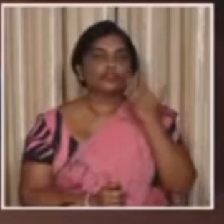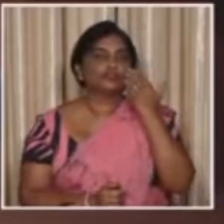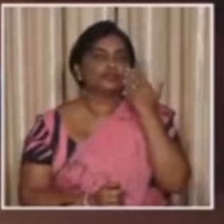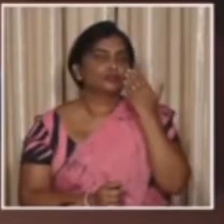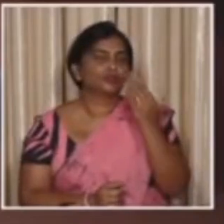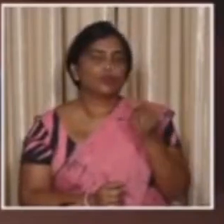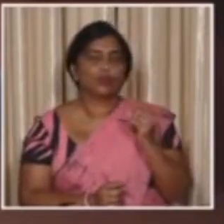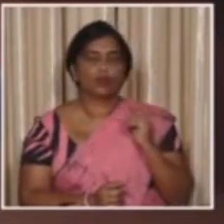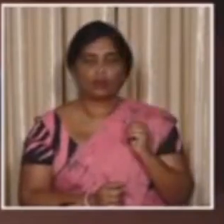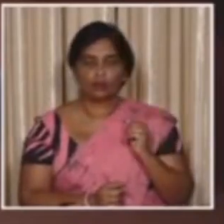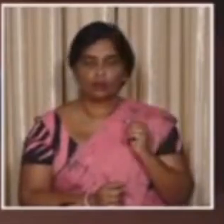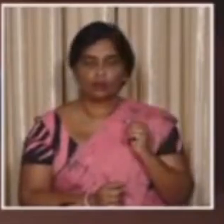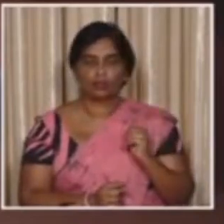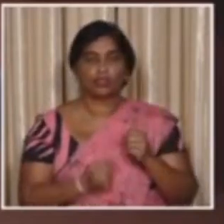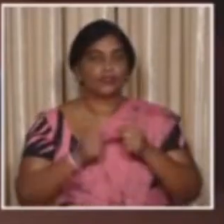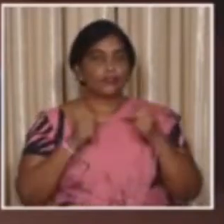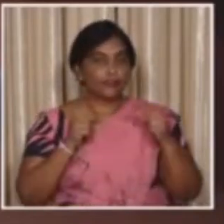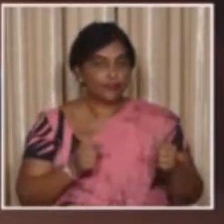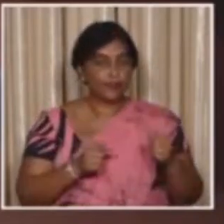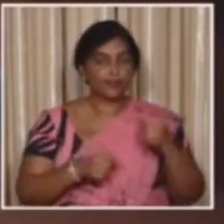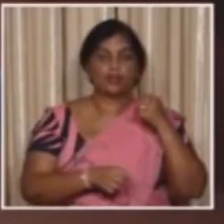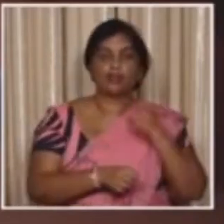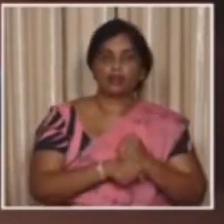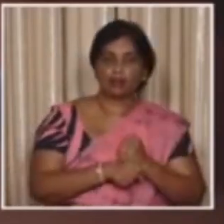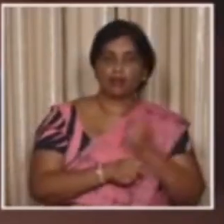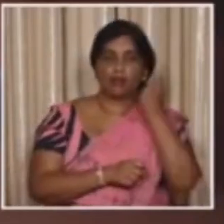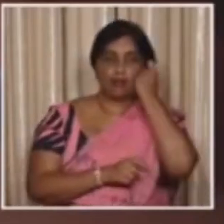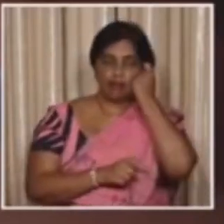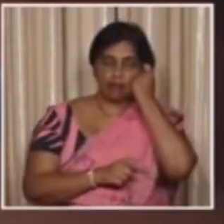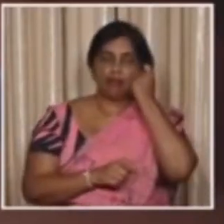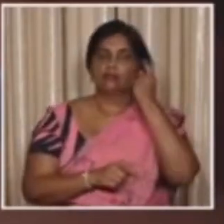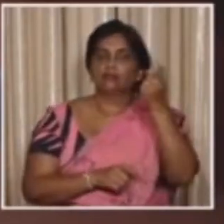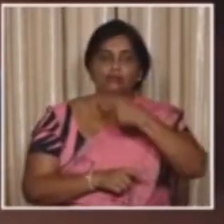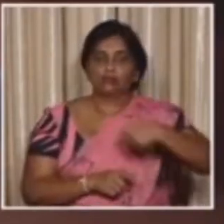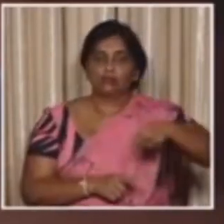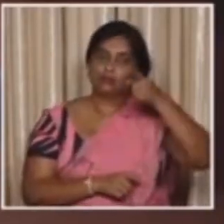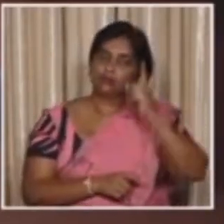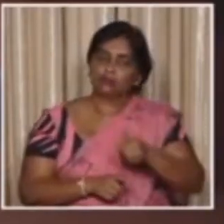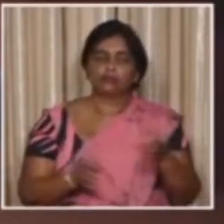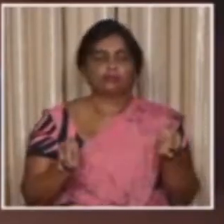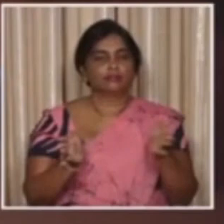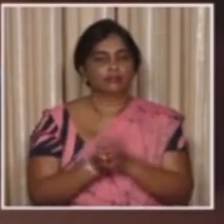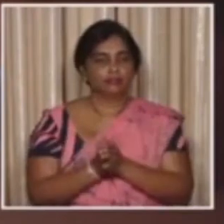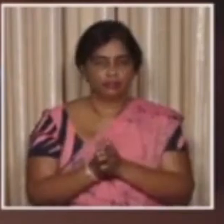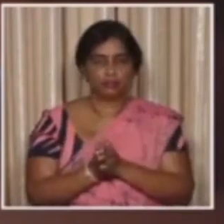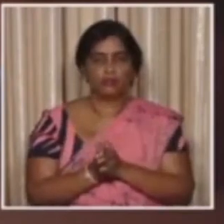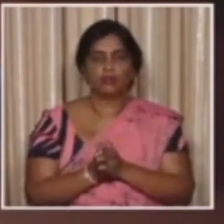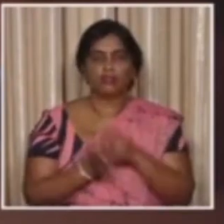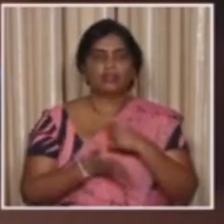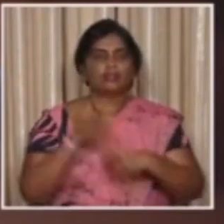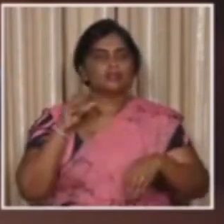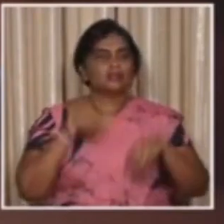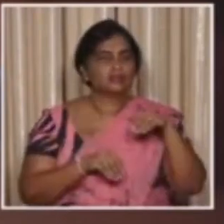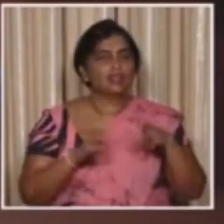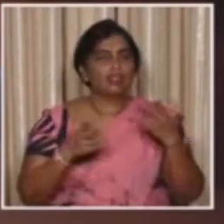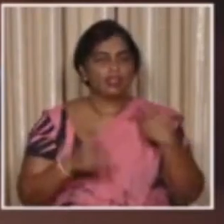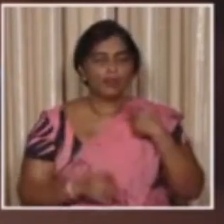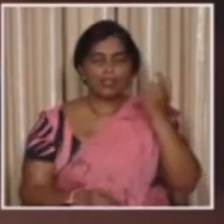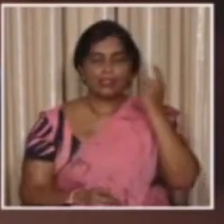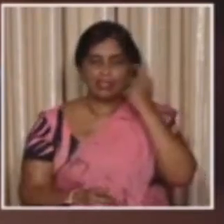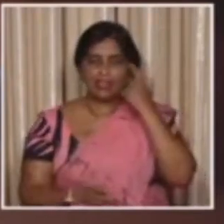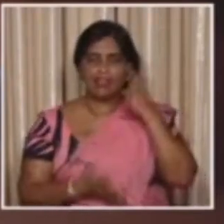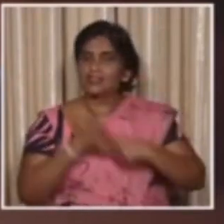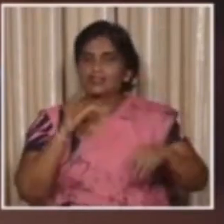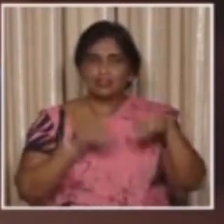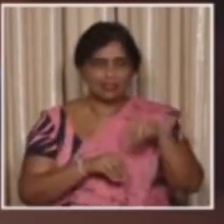මොකද්ද විපක්ෂ සහ ආණ්ඩුව මේ යෝජනාව පිළිබඳ ඒකමතිකව ඉන්න බව. ඒතර එතන ඡන්දයක් තියෙන්නේ නැහැ කියලා අපි කවුරුත් දන්නවා තිබෙත්